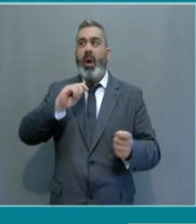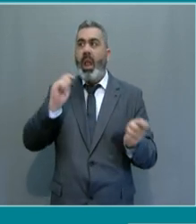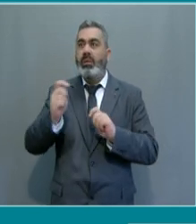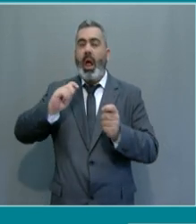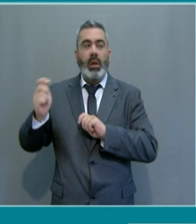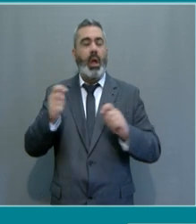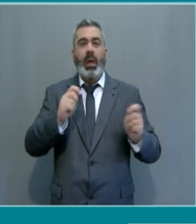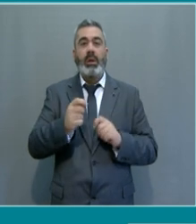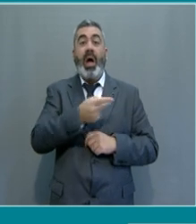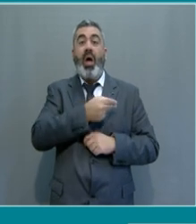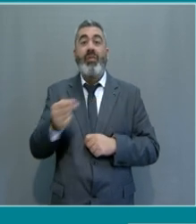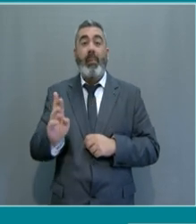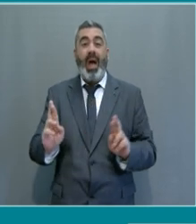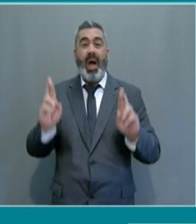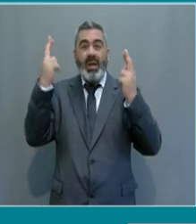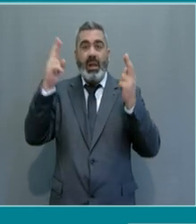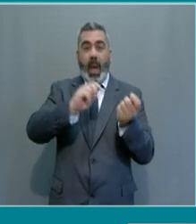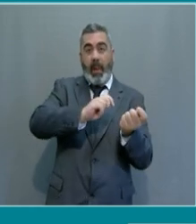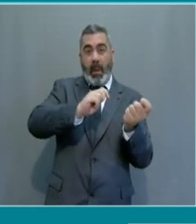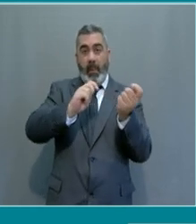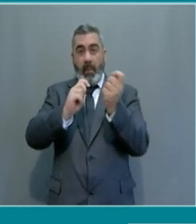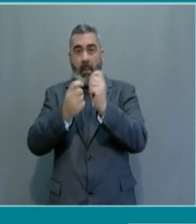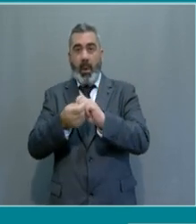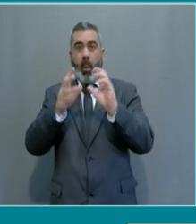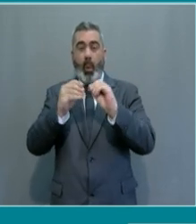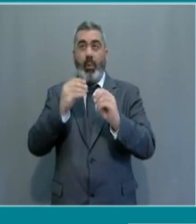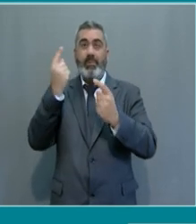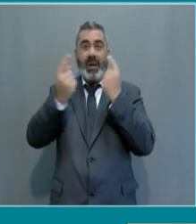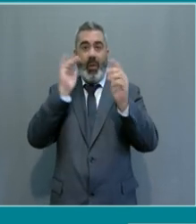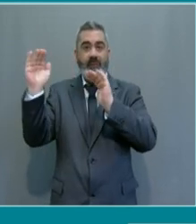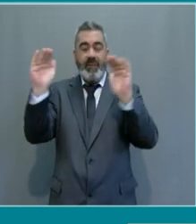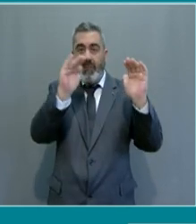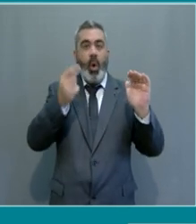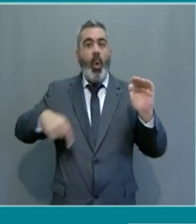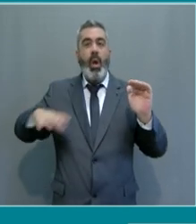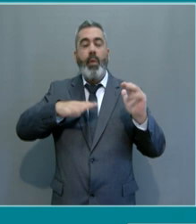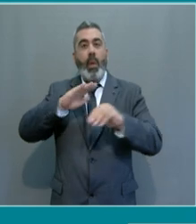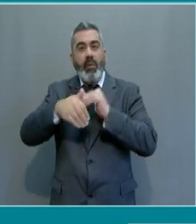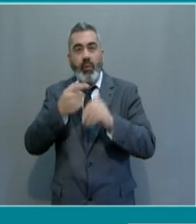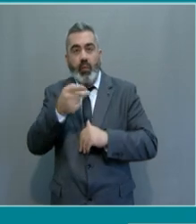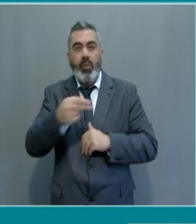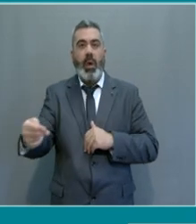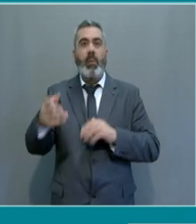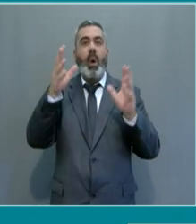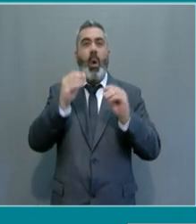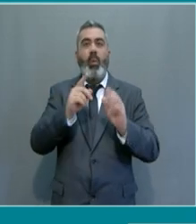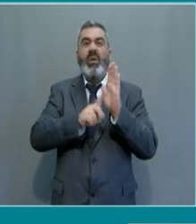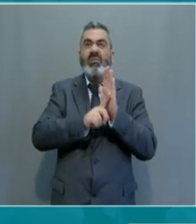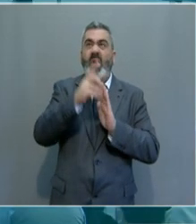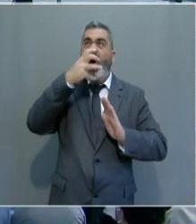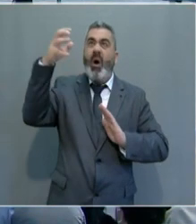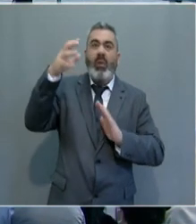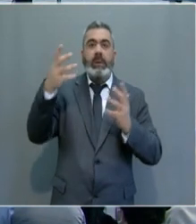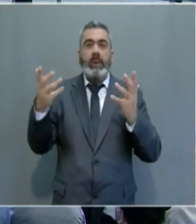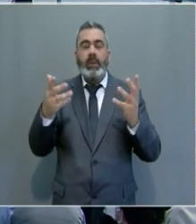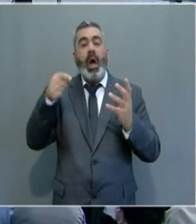κομμάτι της ενεργειακής μετάβασης, στην αγωνία του κόσμου για την πράσινη ενέργεια, για την κλιματική αλλαγή και σωστά. Αυτό